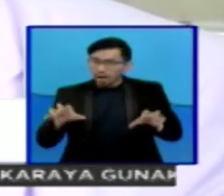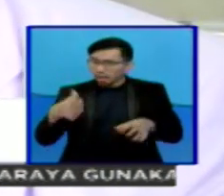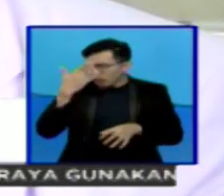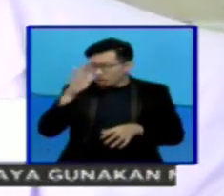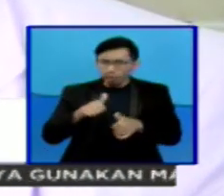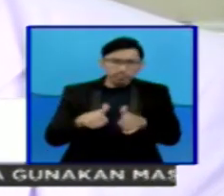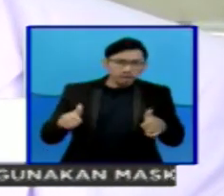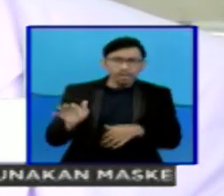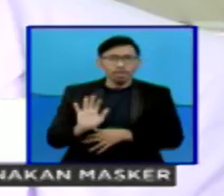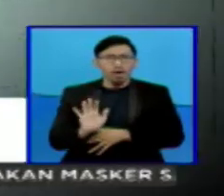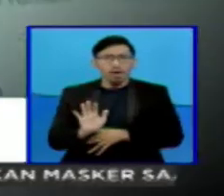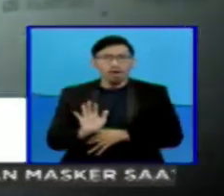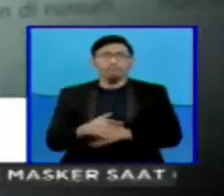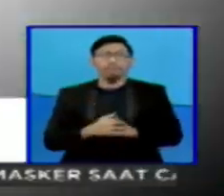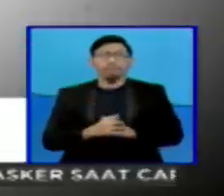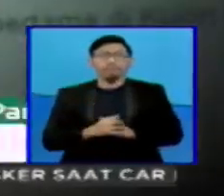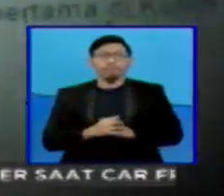klinik atau non-klinik.